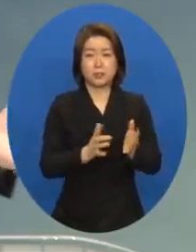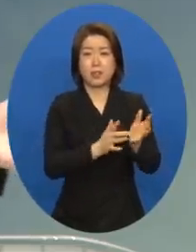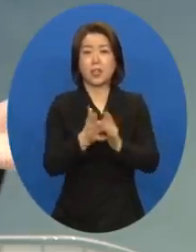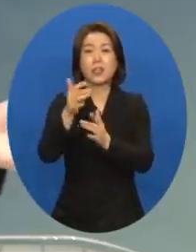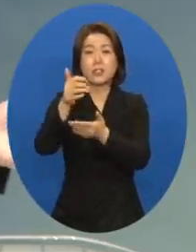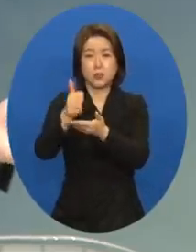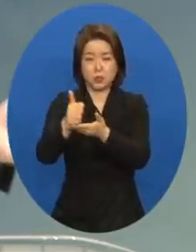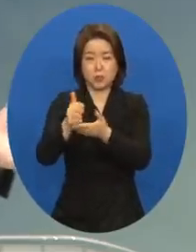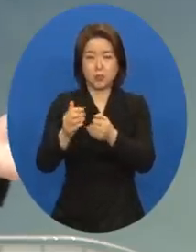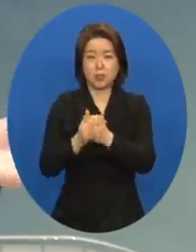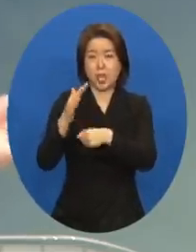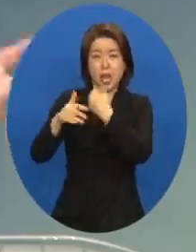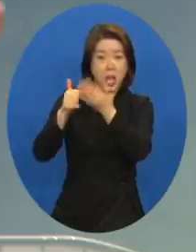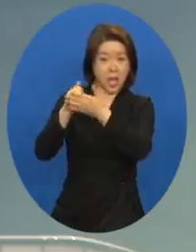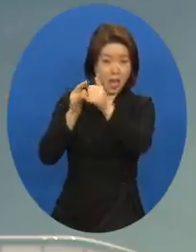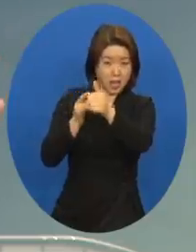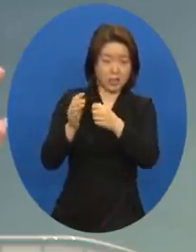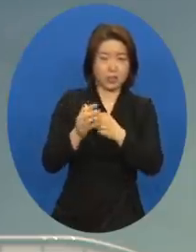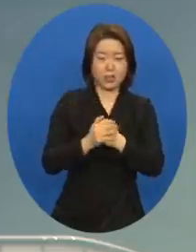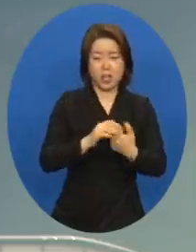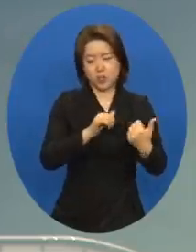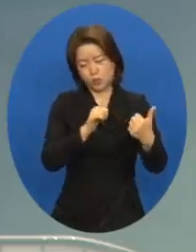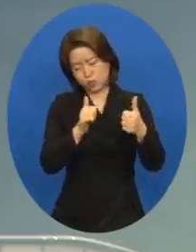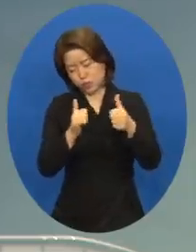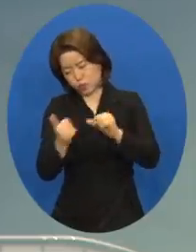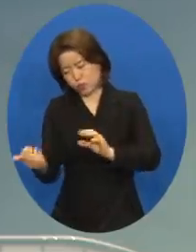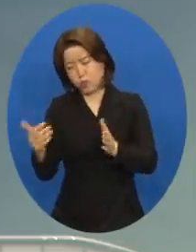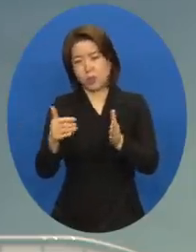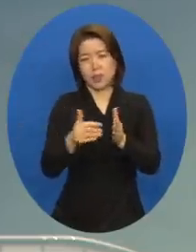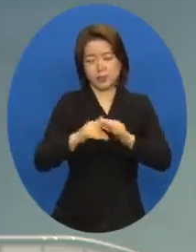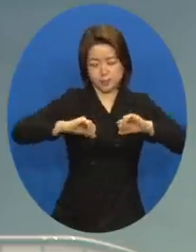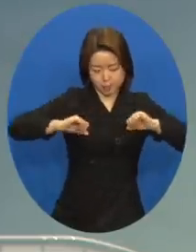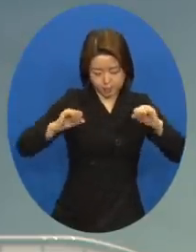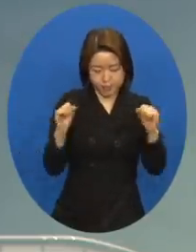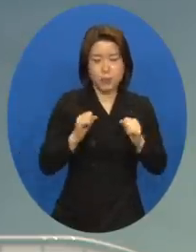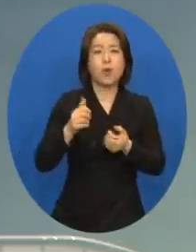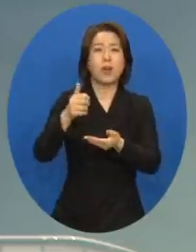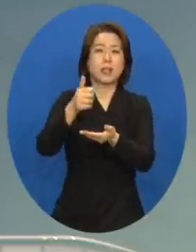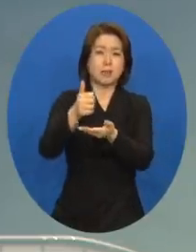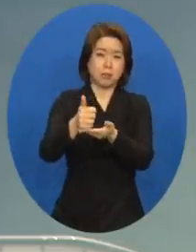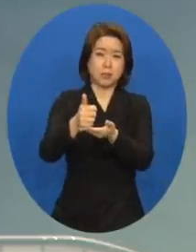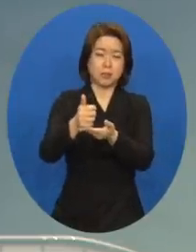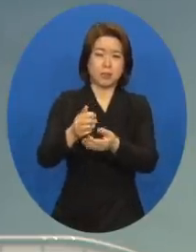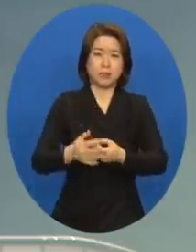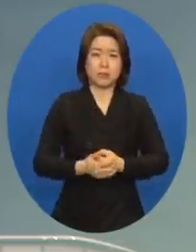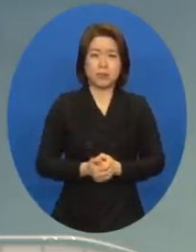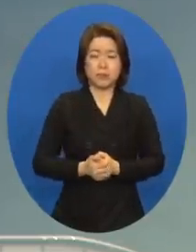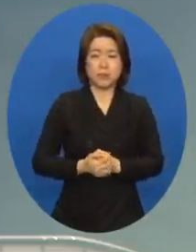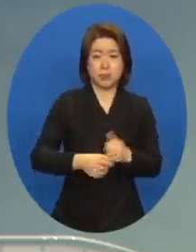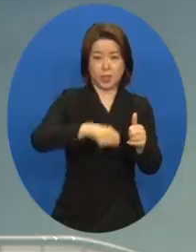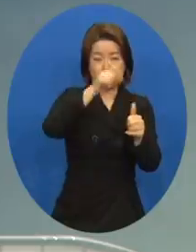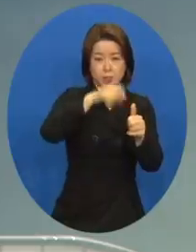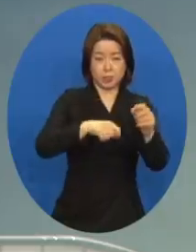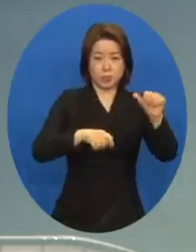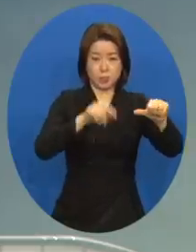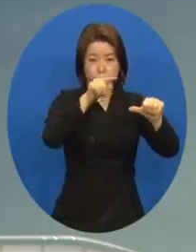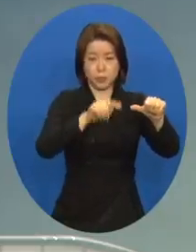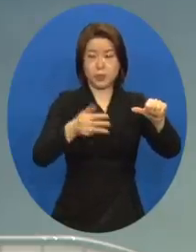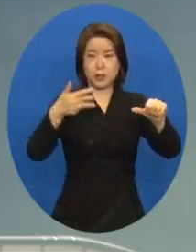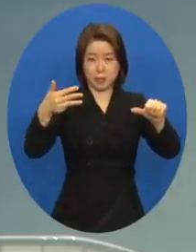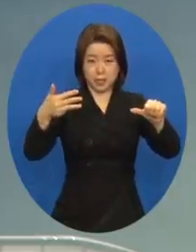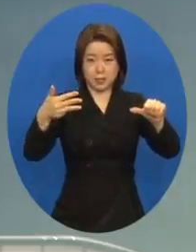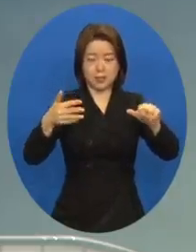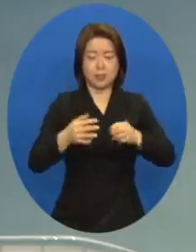예수님은 하나님께 죽기까지 복종하신 분입니다. 히브리서 5장 8절 오늘 본문